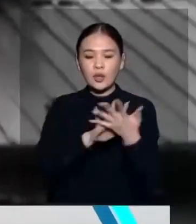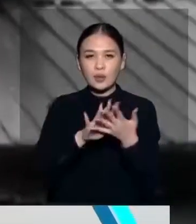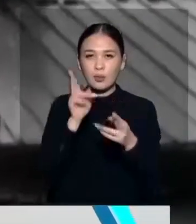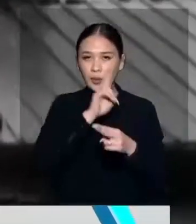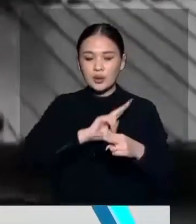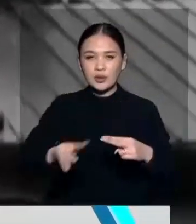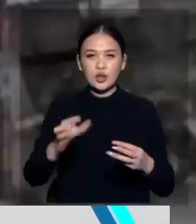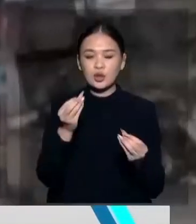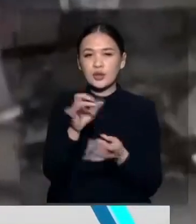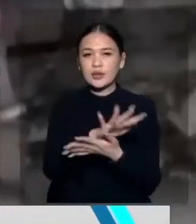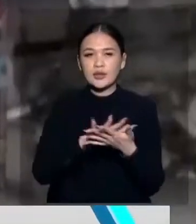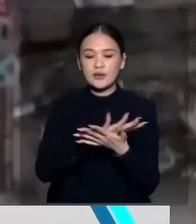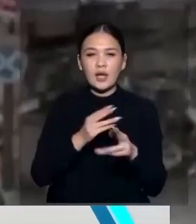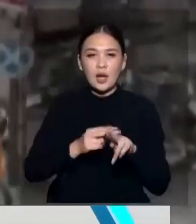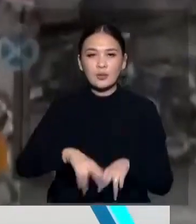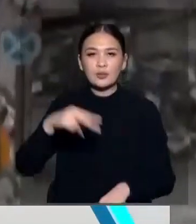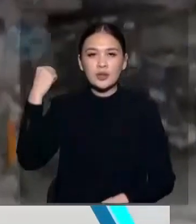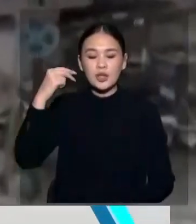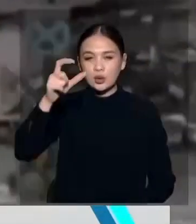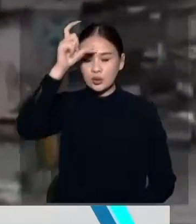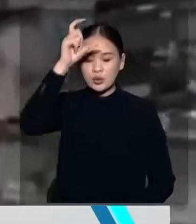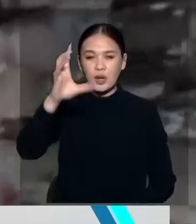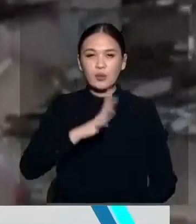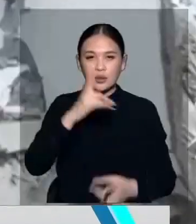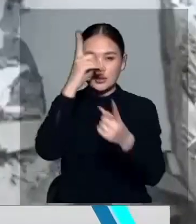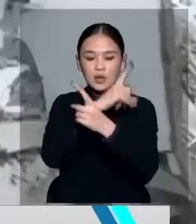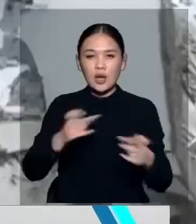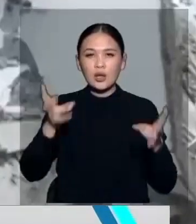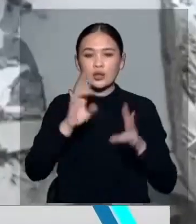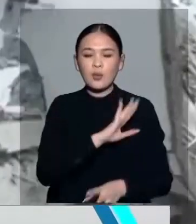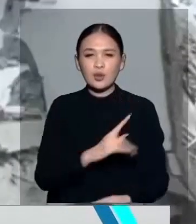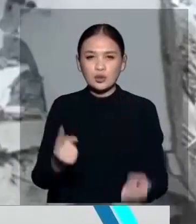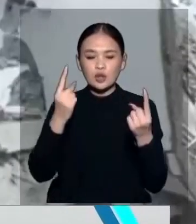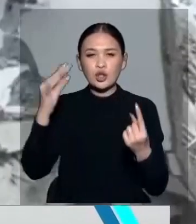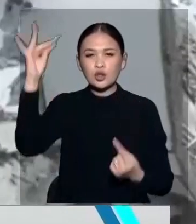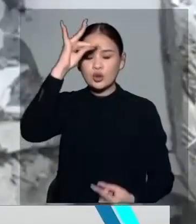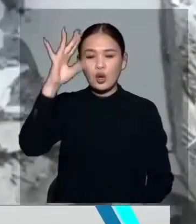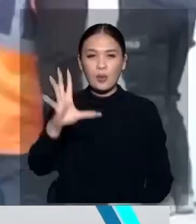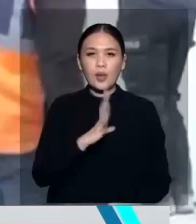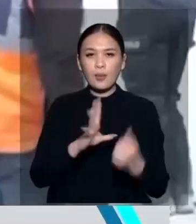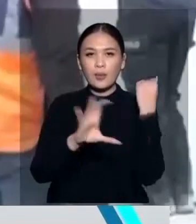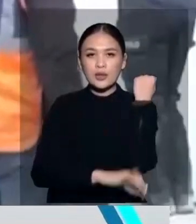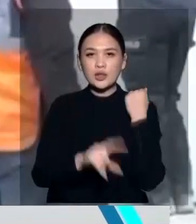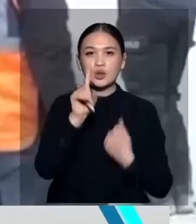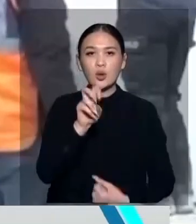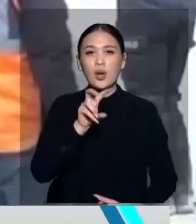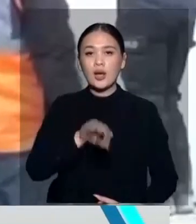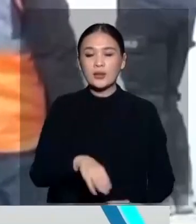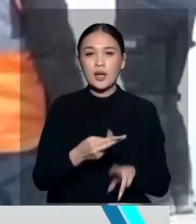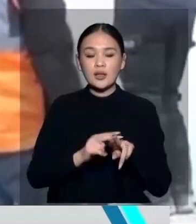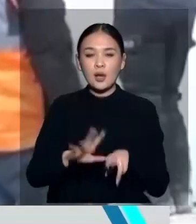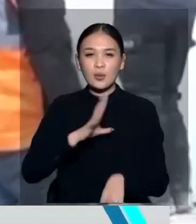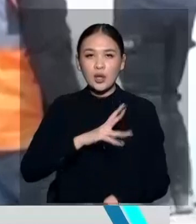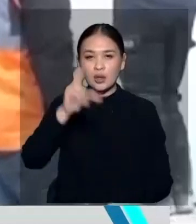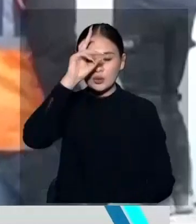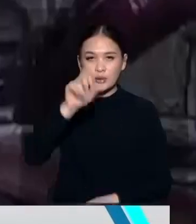пропавших Пока неизвестно президент Турции заявил что это катастрофа стала крупнейшей в истории страны за последние 100 лет в тот же день